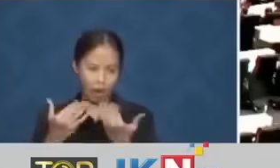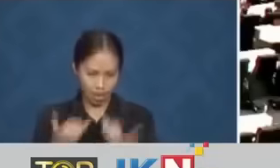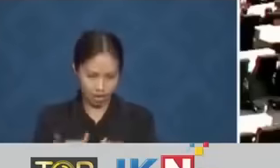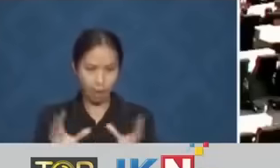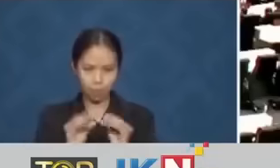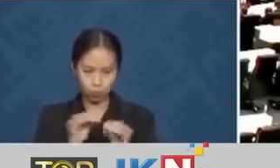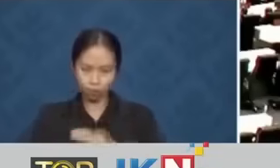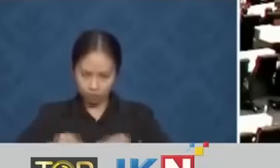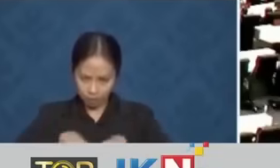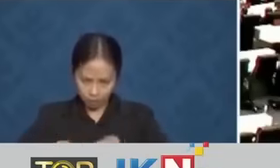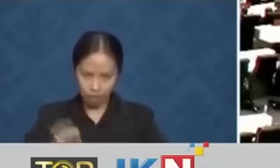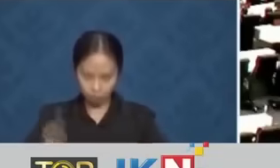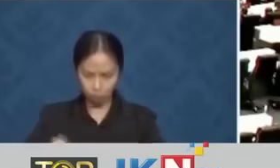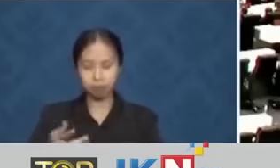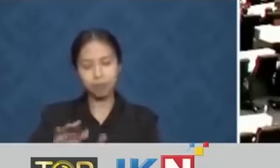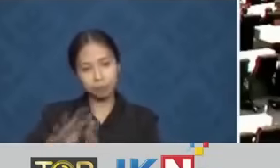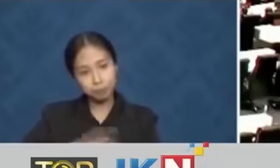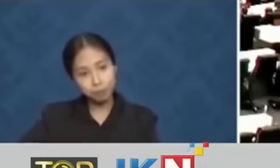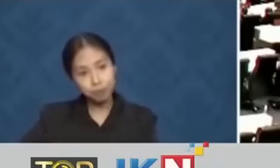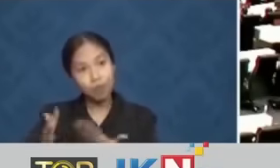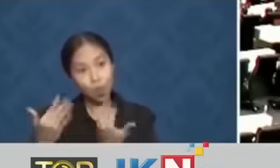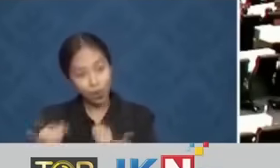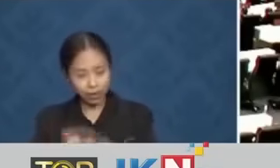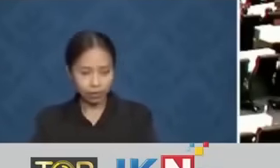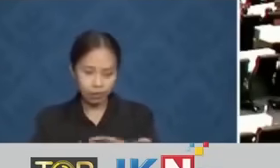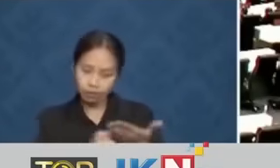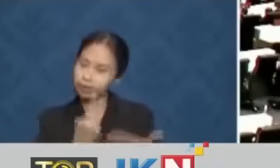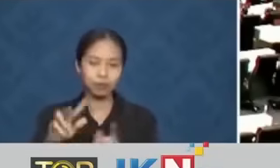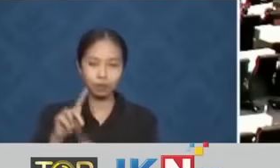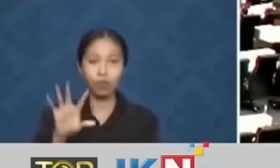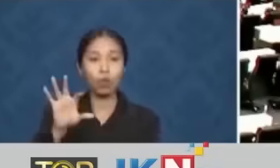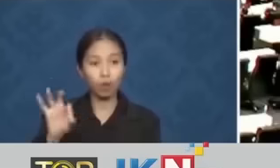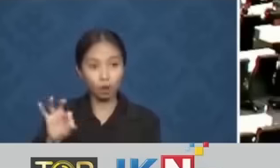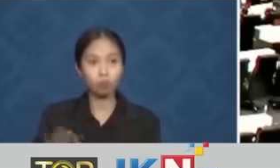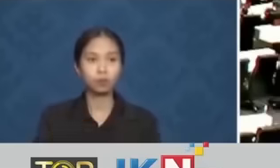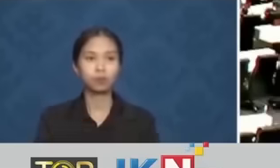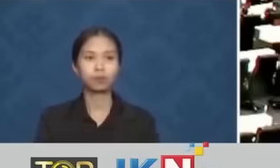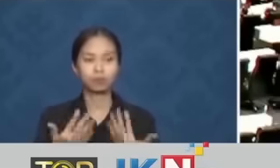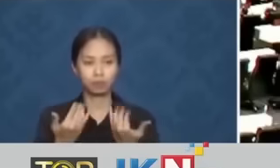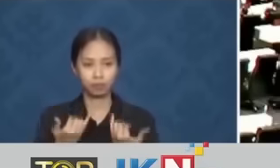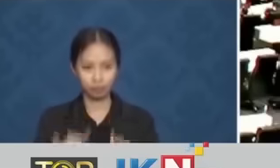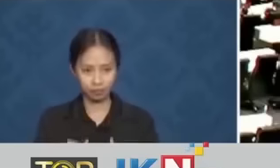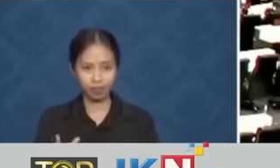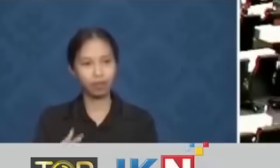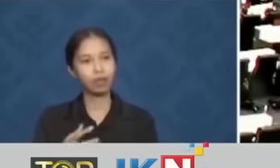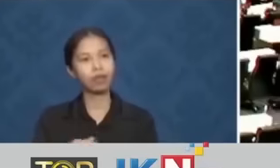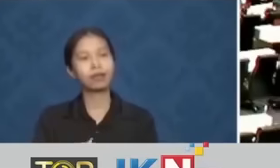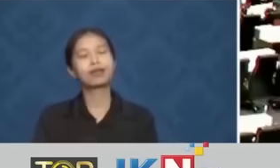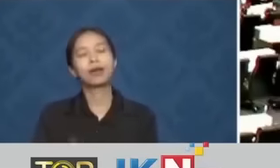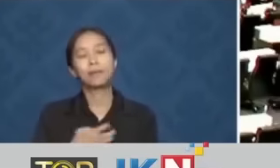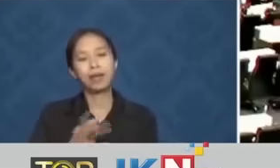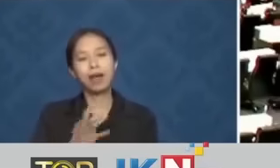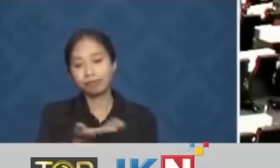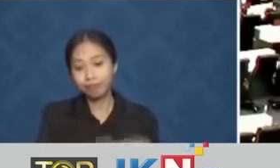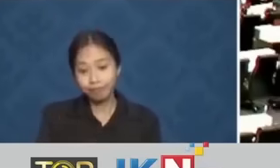นะนะแล้วจนกระทั่งบางช่วงบางตอนนี่วิโรจน์ลุกขึ้นหารือนะเพียงแค่ยัดท่านนี่ฮะอันนี้คือบรรยากาศการประท้วงโต้กันไปมาแต่ในส่ว